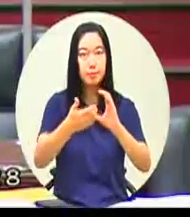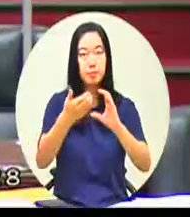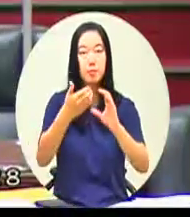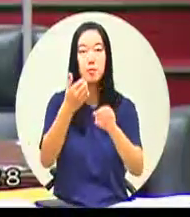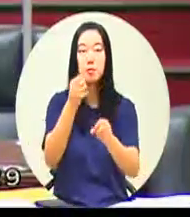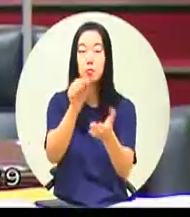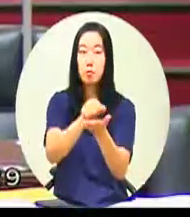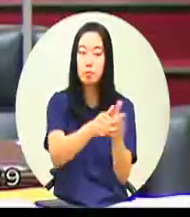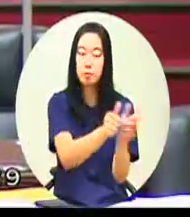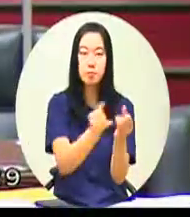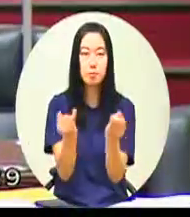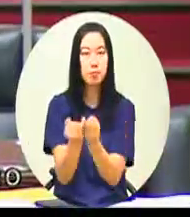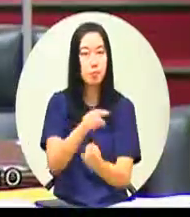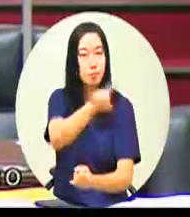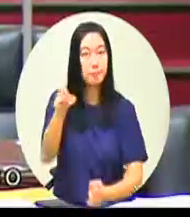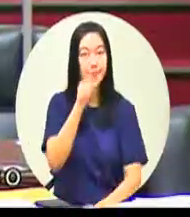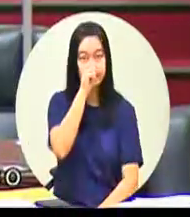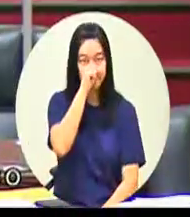好。